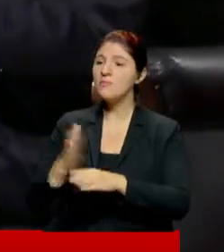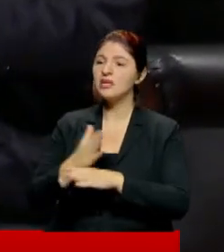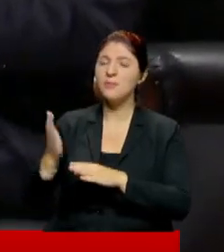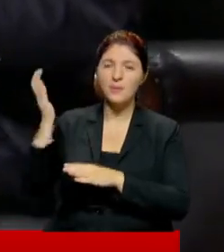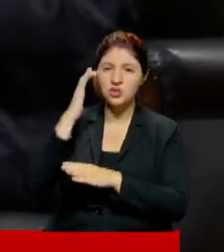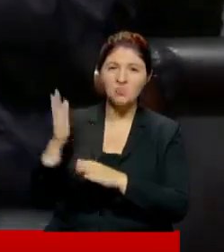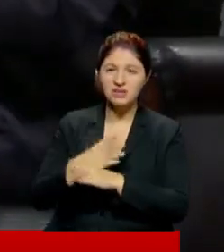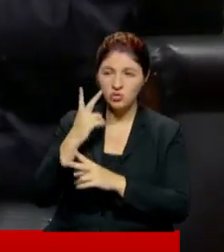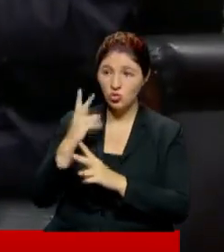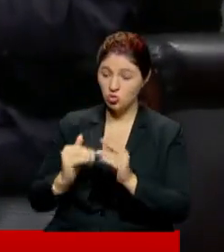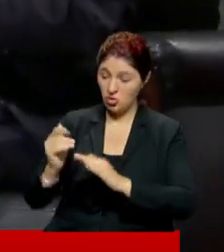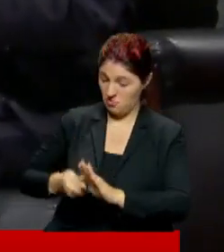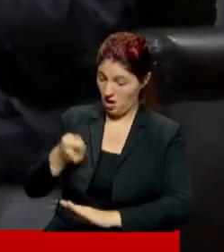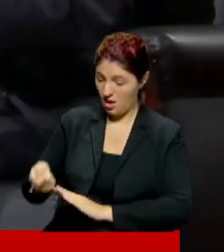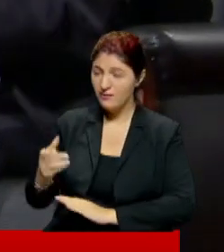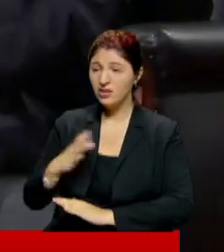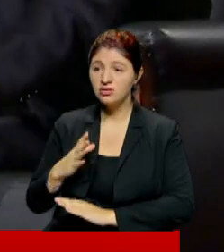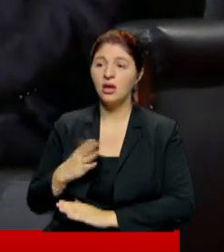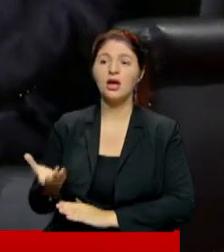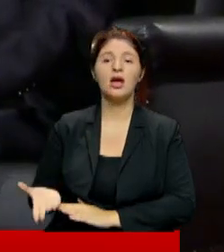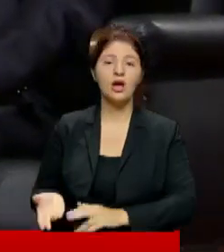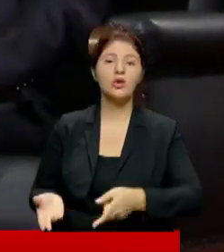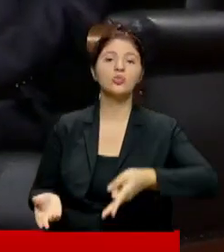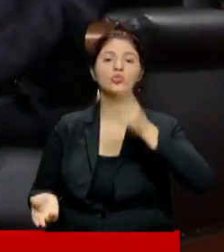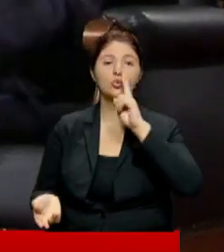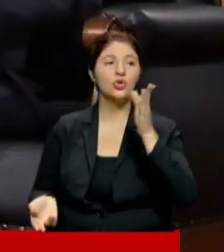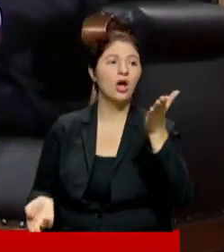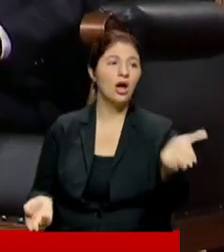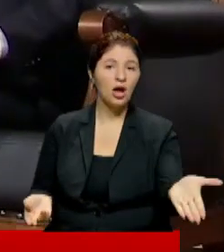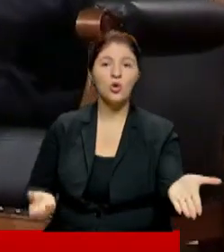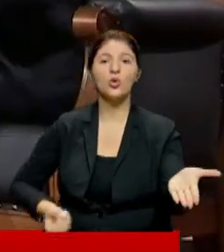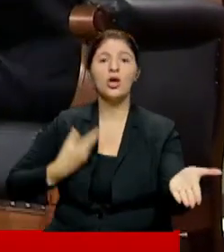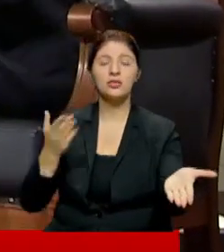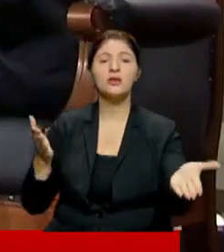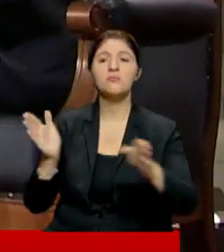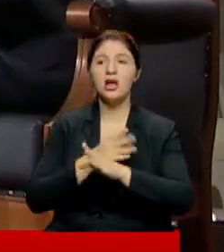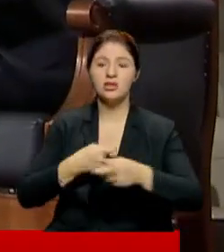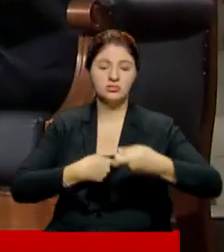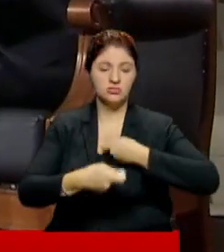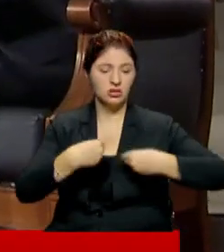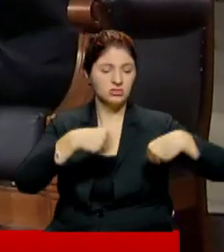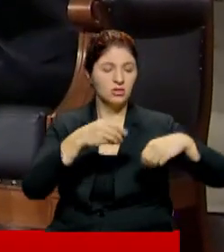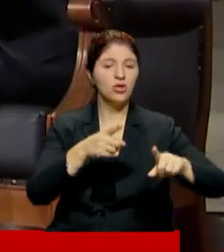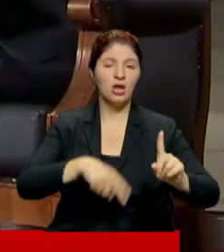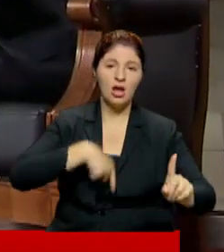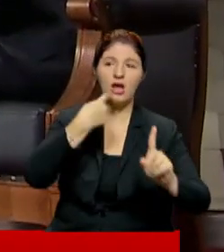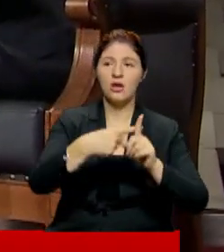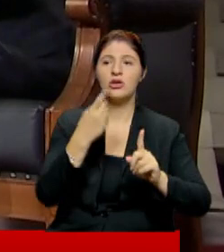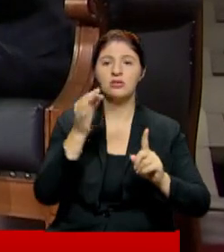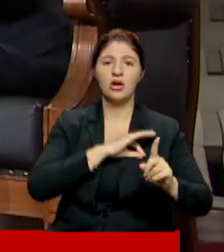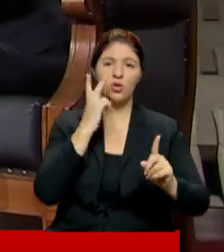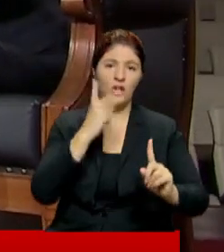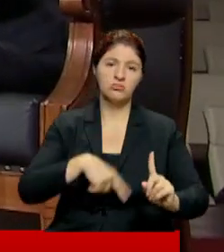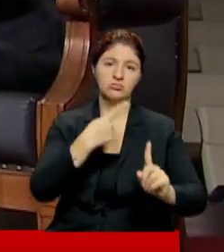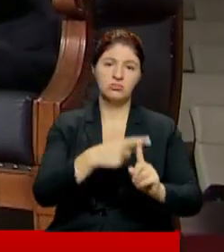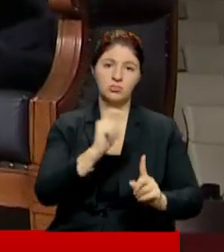hammaddeler için bu kadar yüksek beden ödüyorsam ve sonuçta bunun ürettiği malı piyasaya satarken üzerine Makul bir